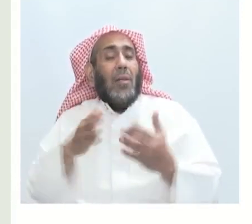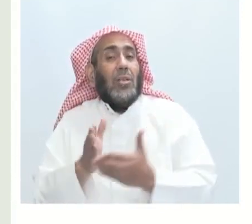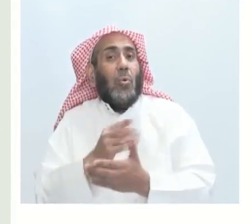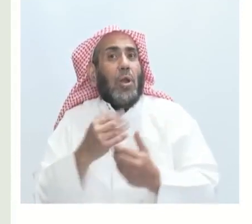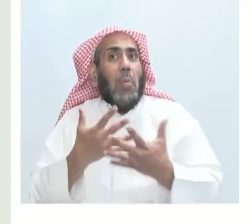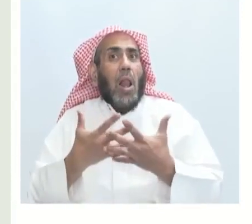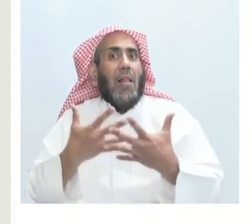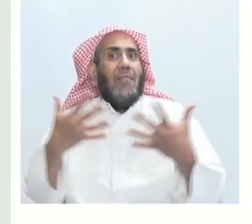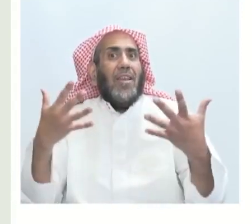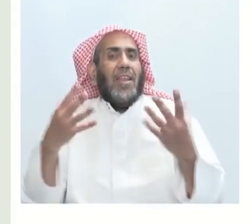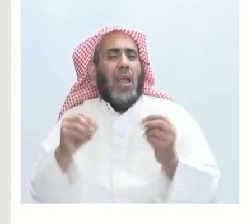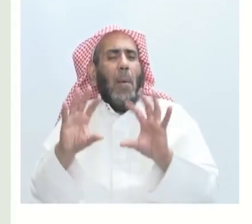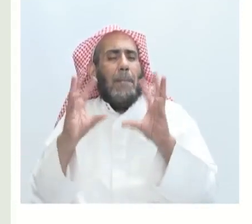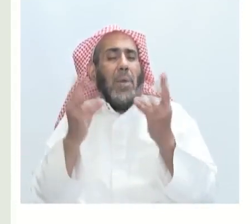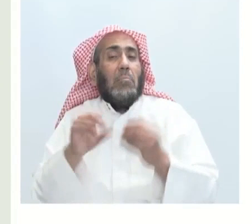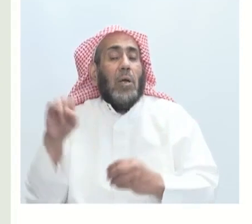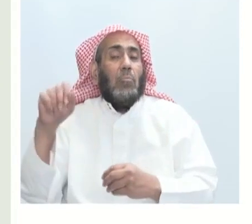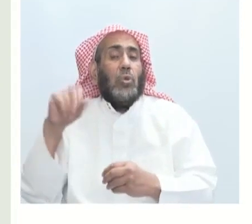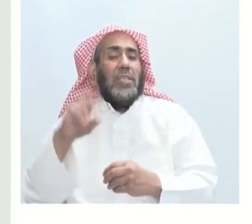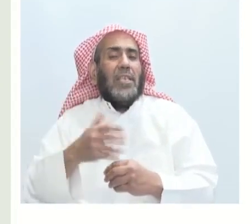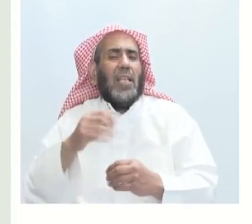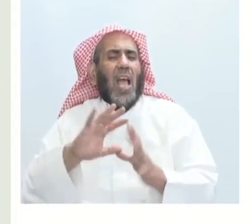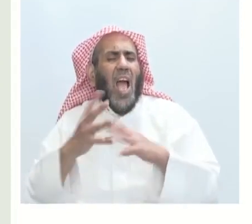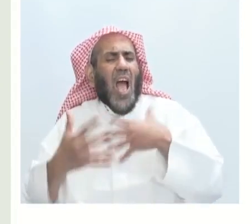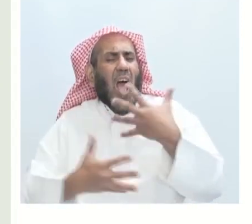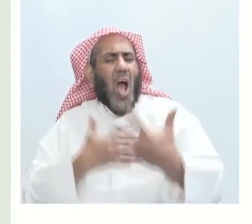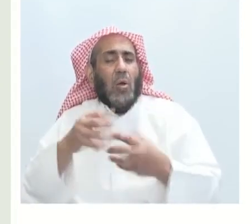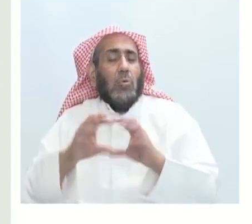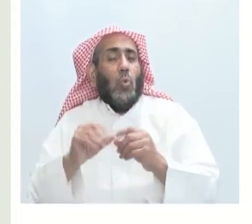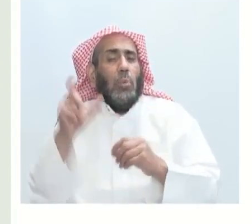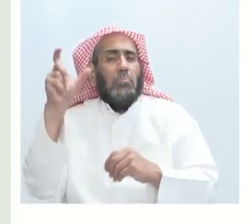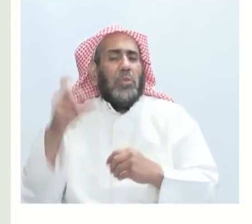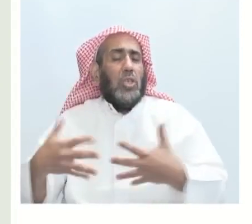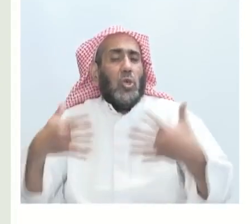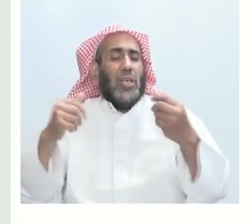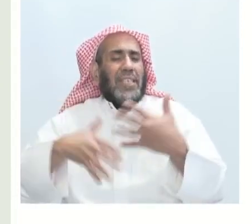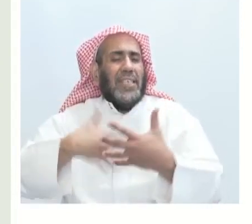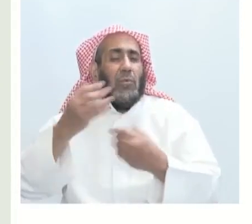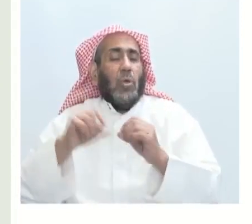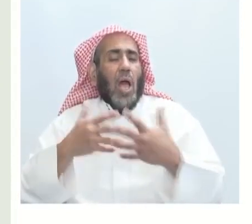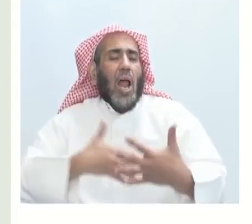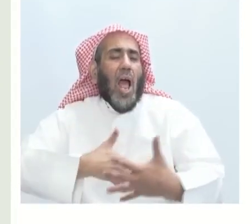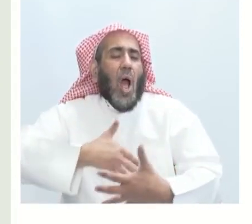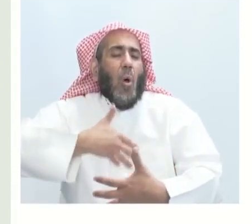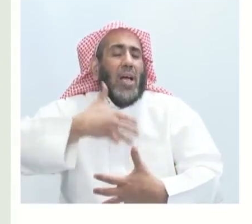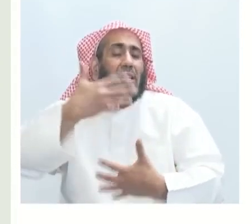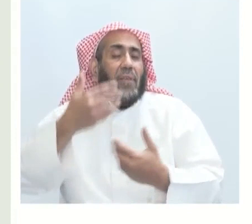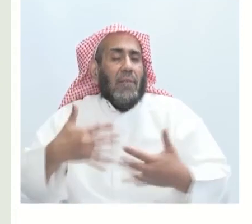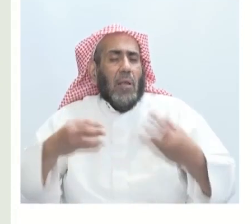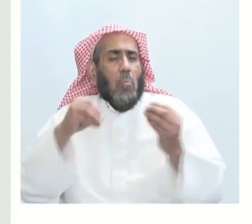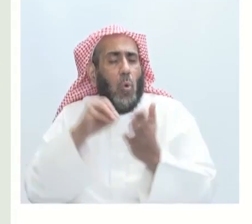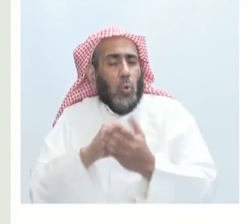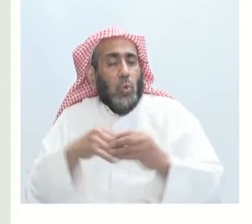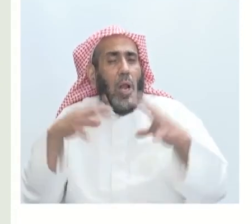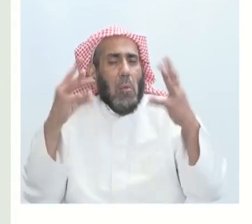الفنيه عند بعض الشعراء ومنهم محمود السعاتي حاولت مجموعه كذلك من الشعراء التجديد واظهار عواطفهم في ادبهم مع وجود